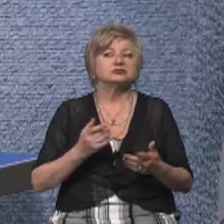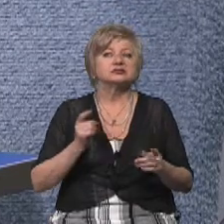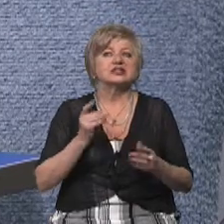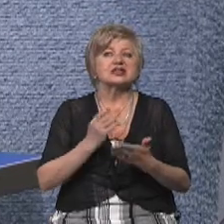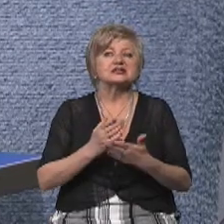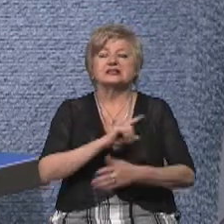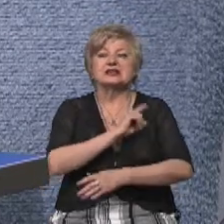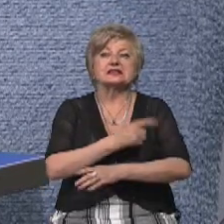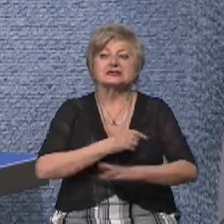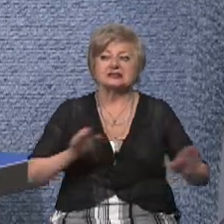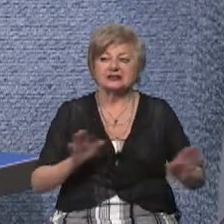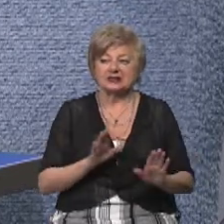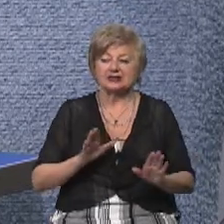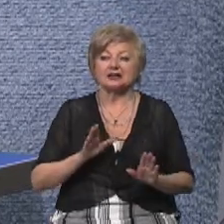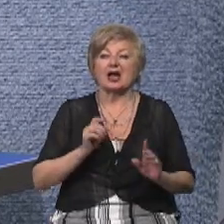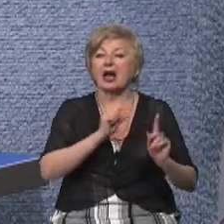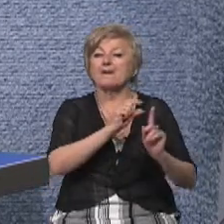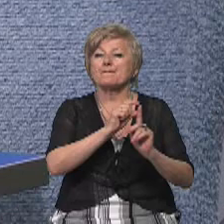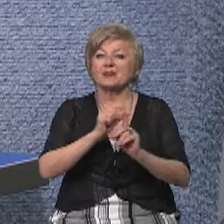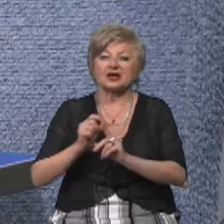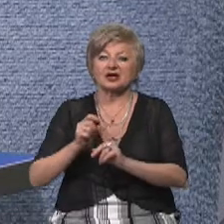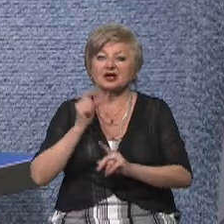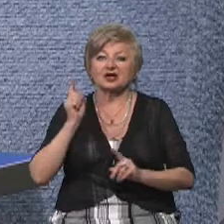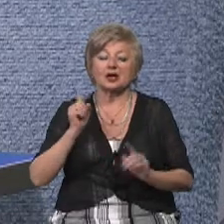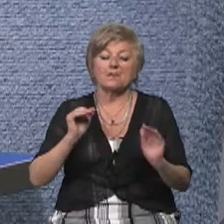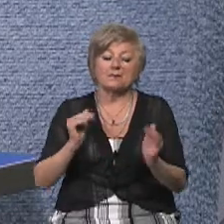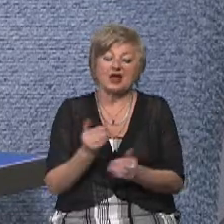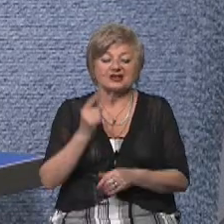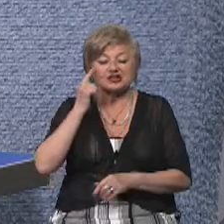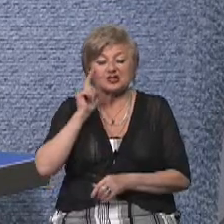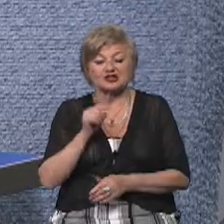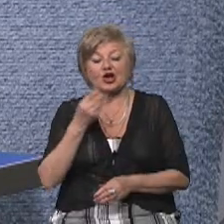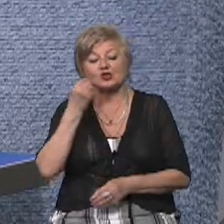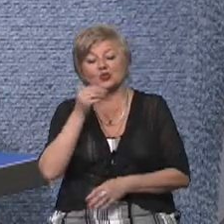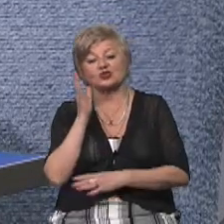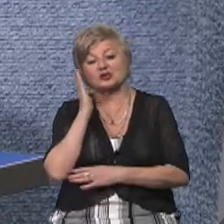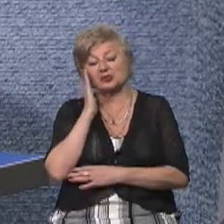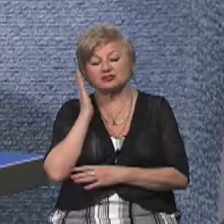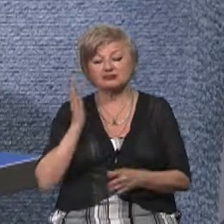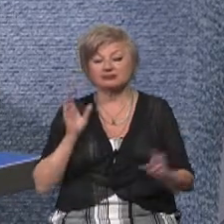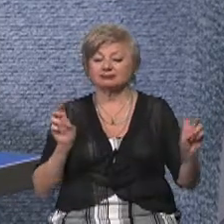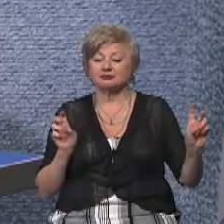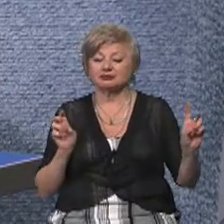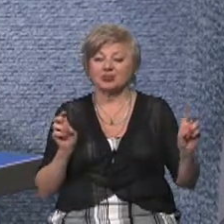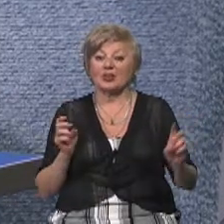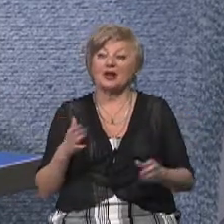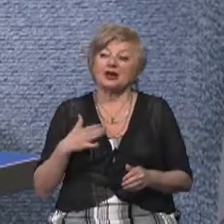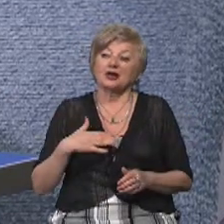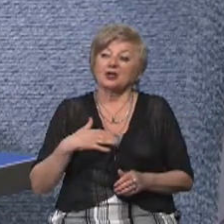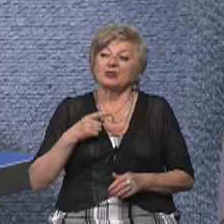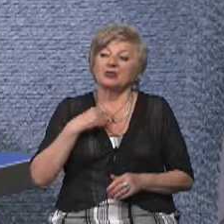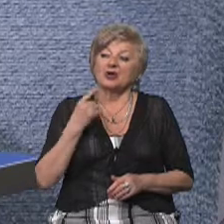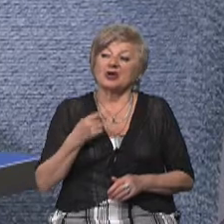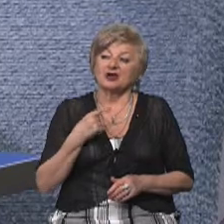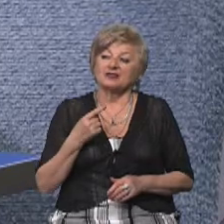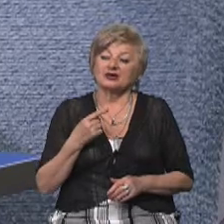є російська приказка «менше знаєш, крепче спіш». Якщо ми говоримо про вміст і